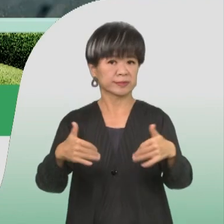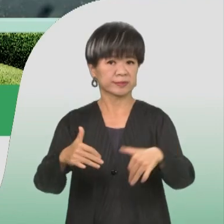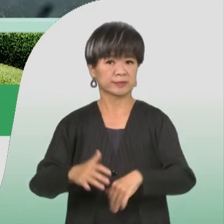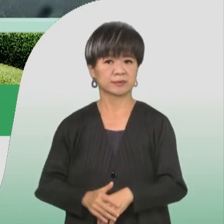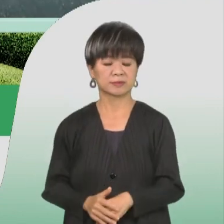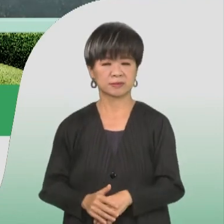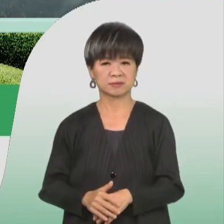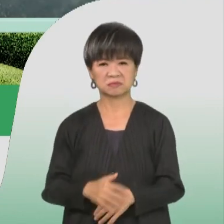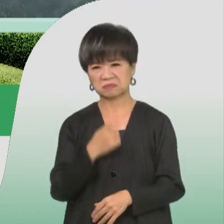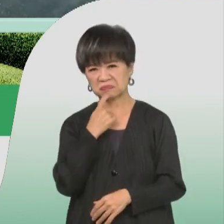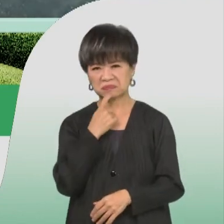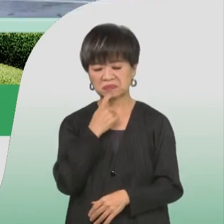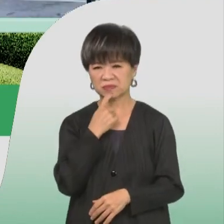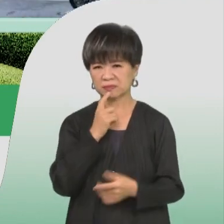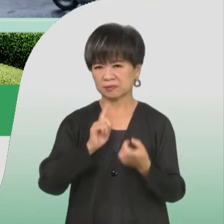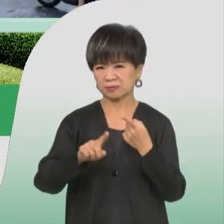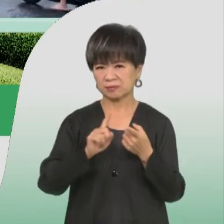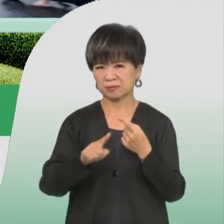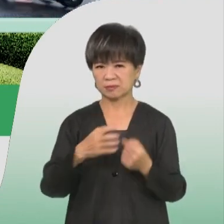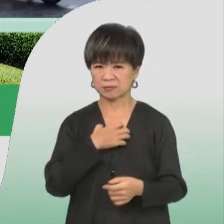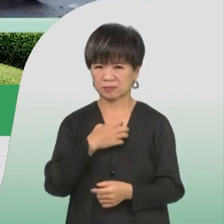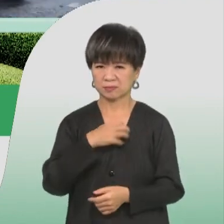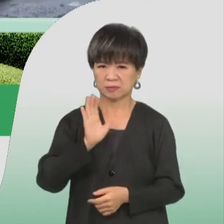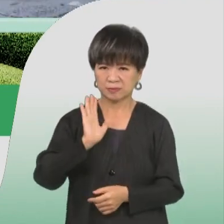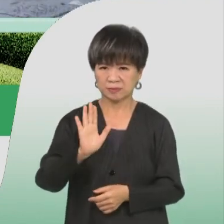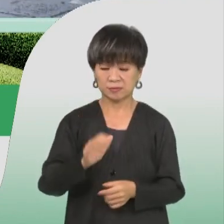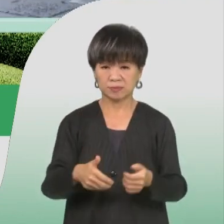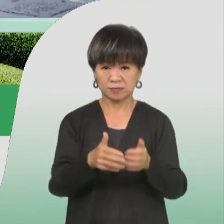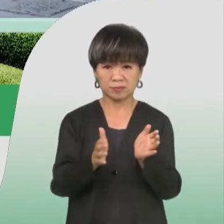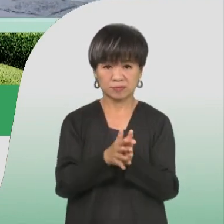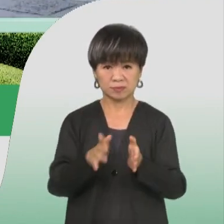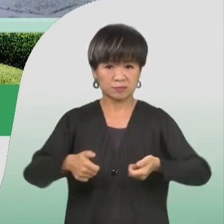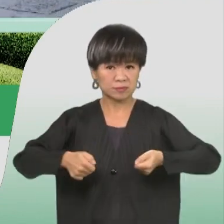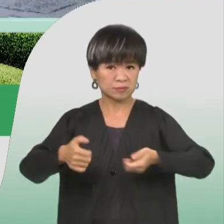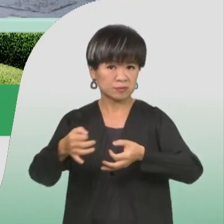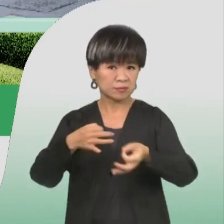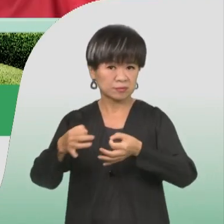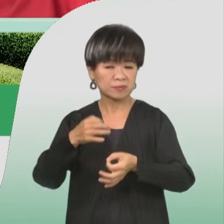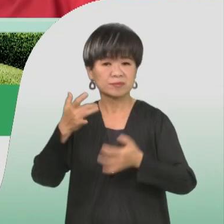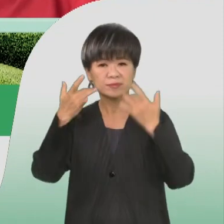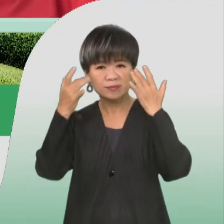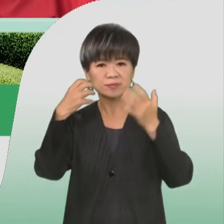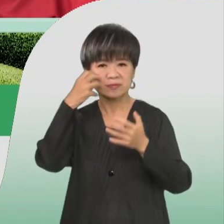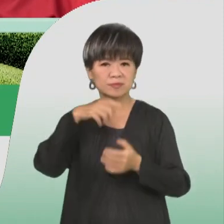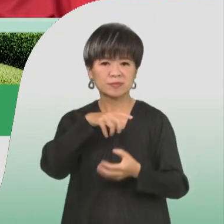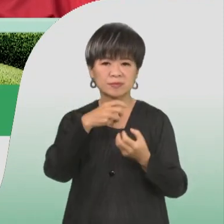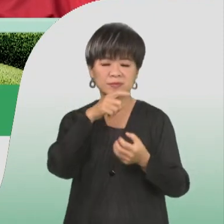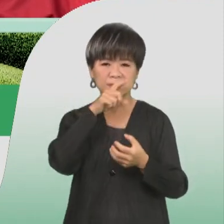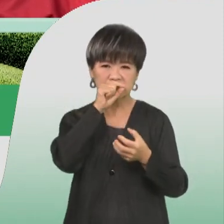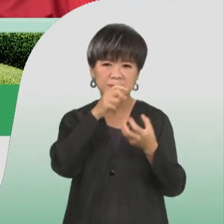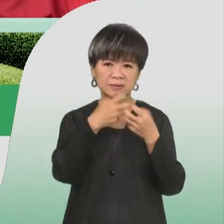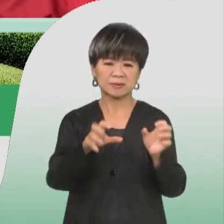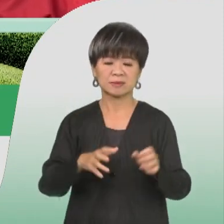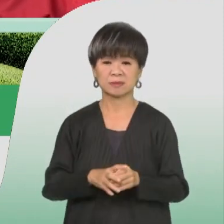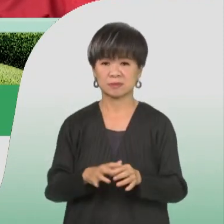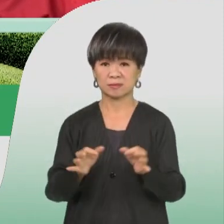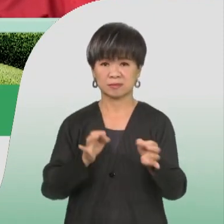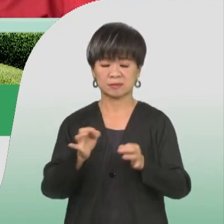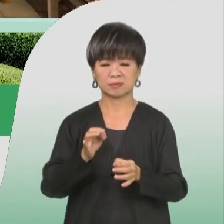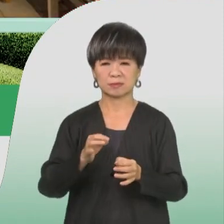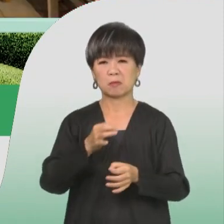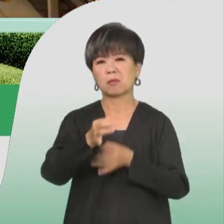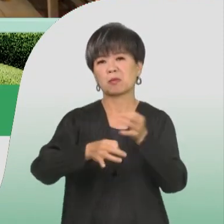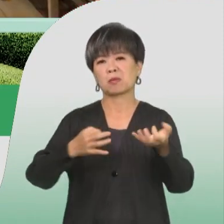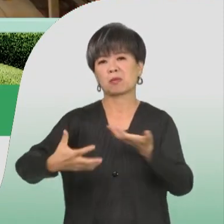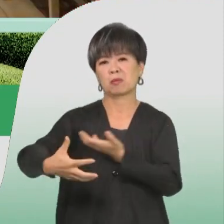情，不过也因为自己嘅心地，就到超市嘅青菜果子，就系介来自己本民众强